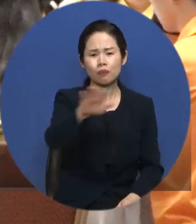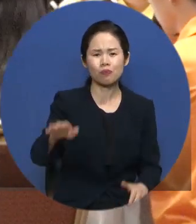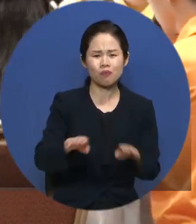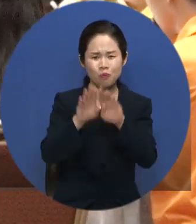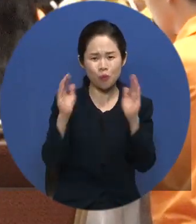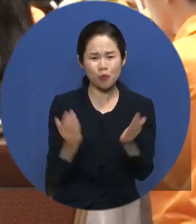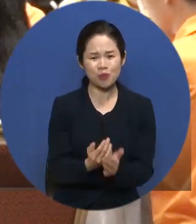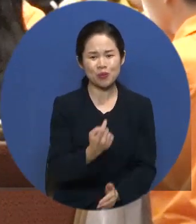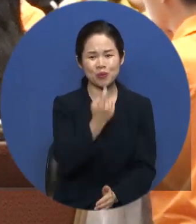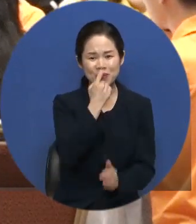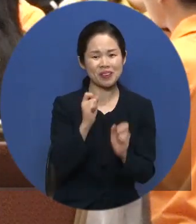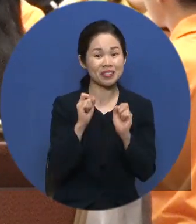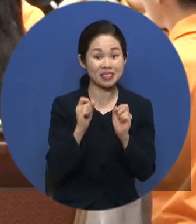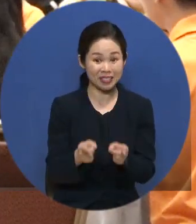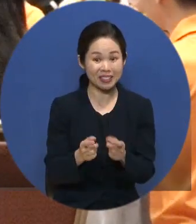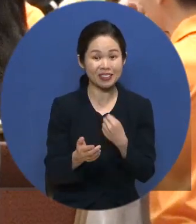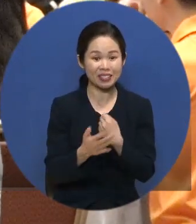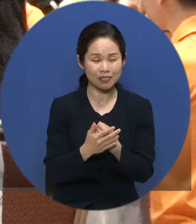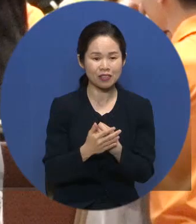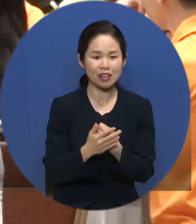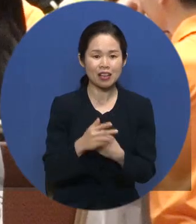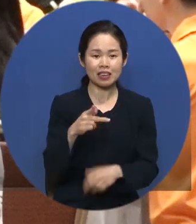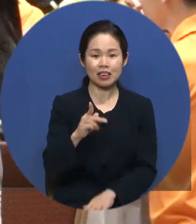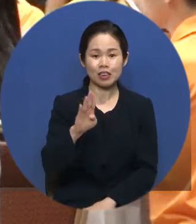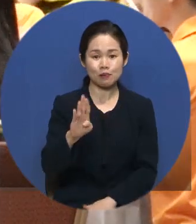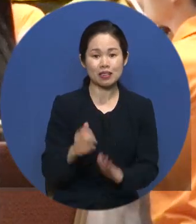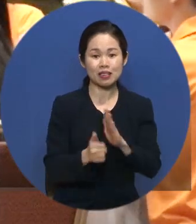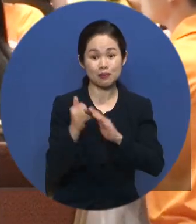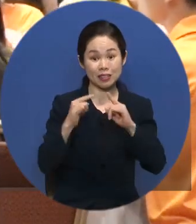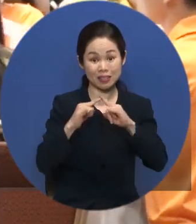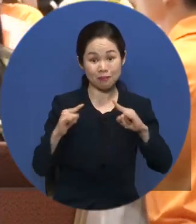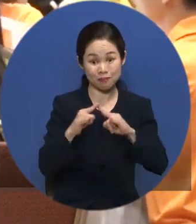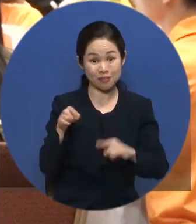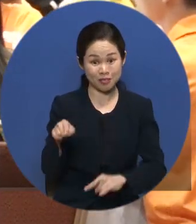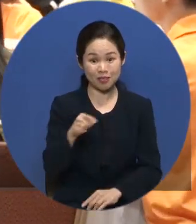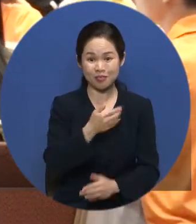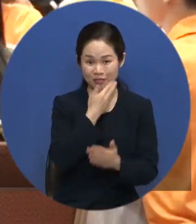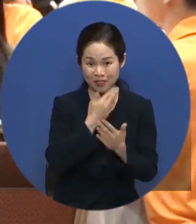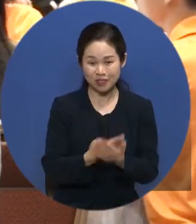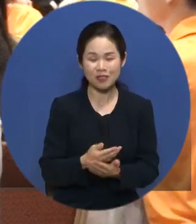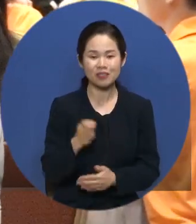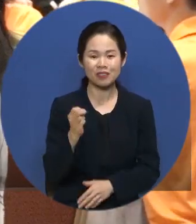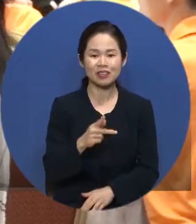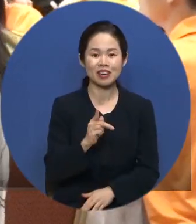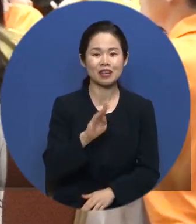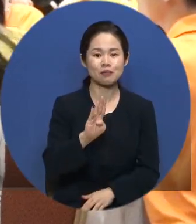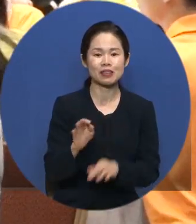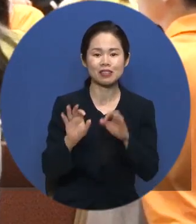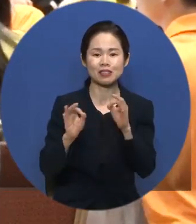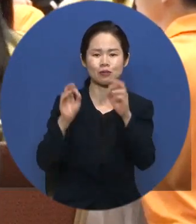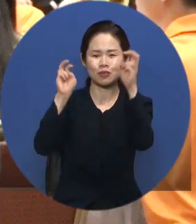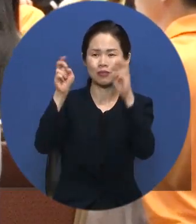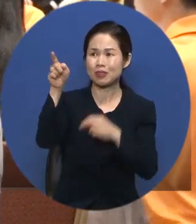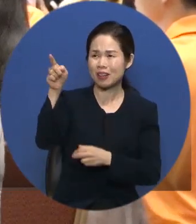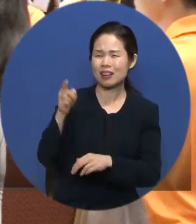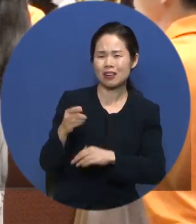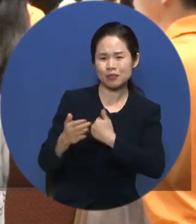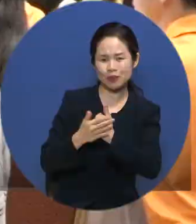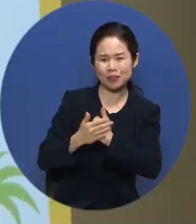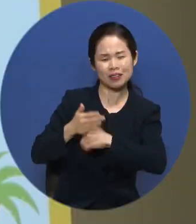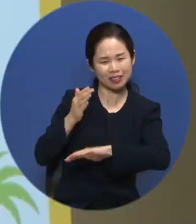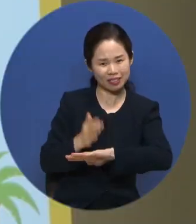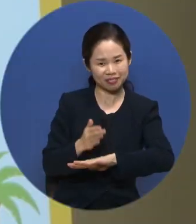되는 것 같아서 KB 희망캠프가 진짜 중요하고 KB 그룹에 진짜 진심으로 감사한 마음을 가지고 있습니다.